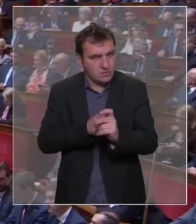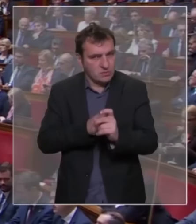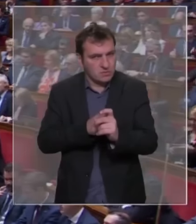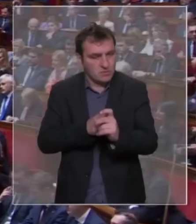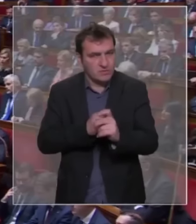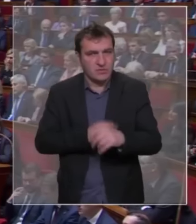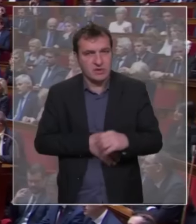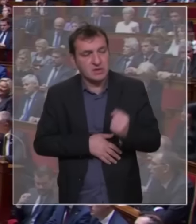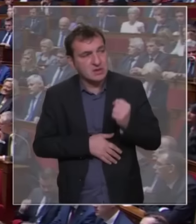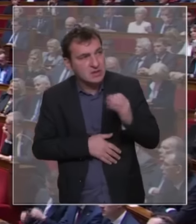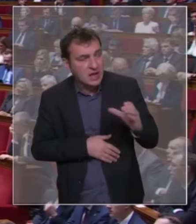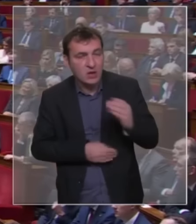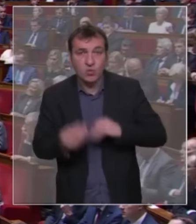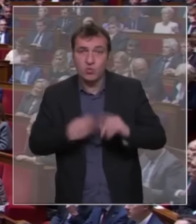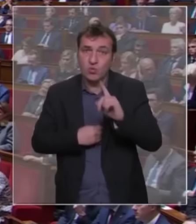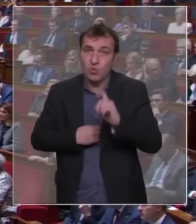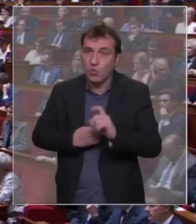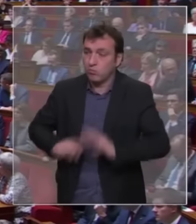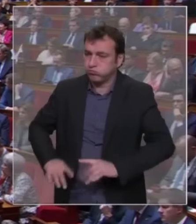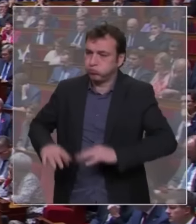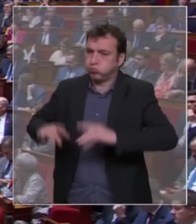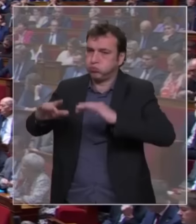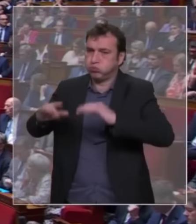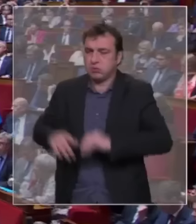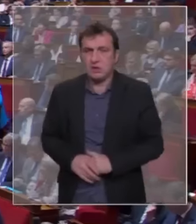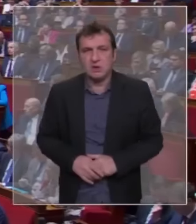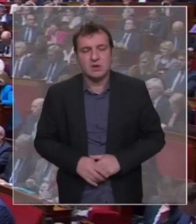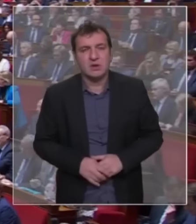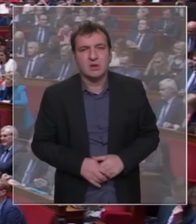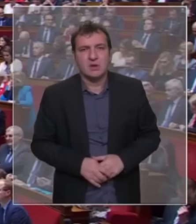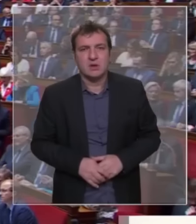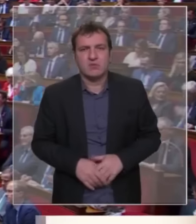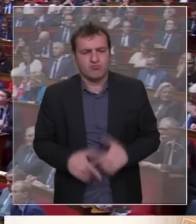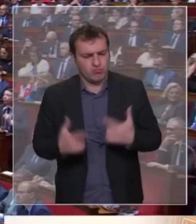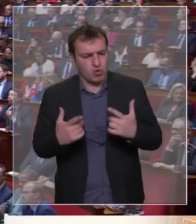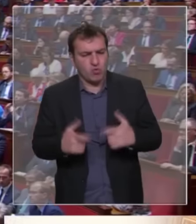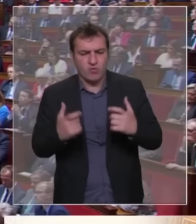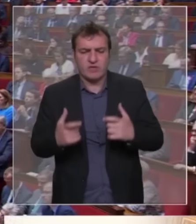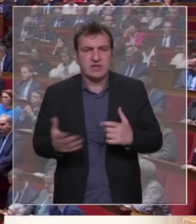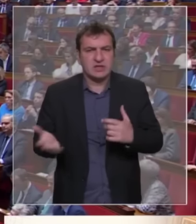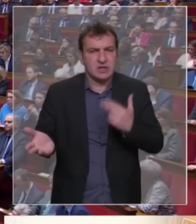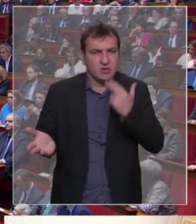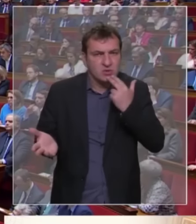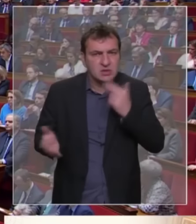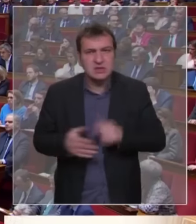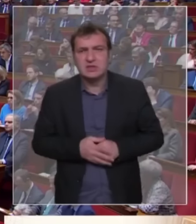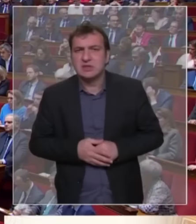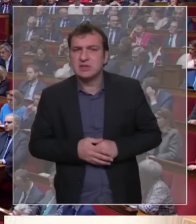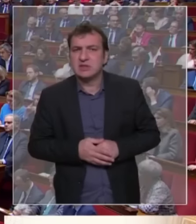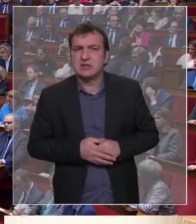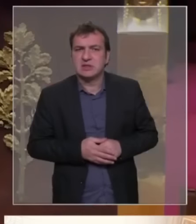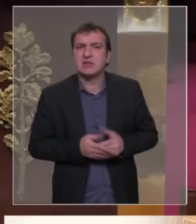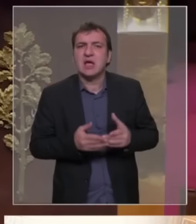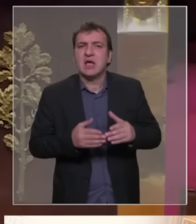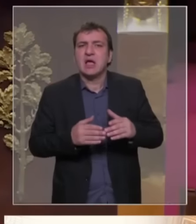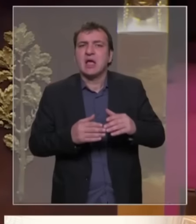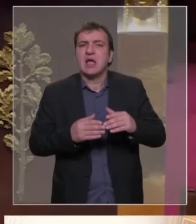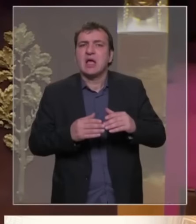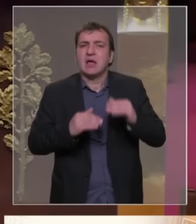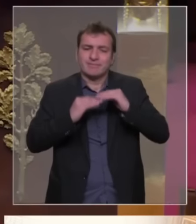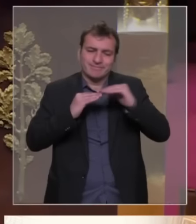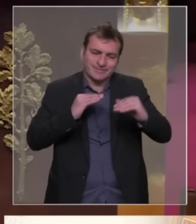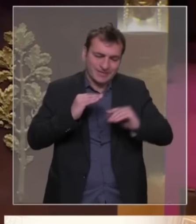Sécheresse ou inondation, conflit des usages, pollution des nappes phréatiques, envolée